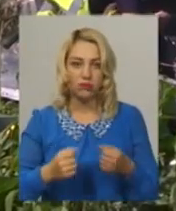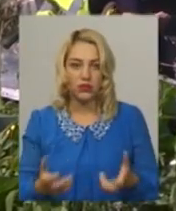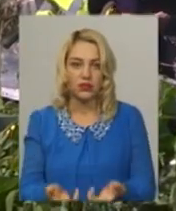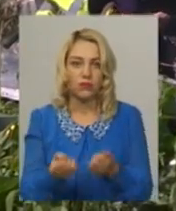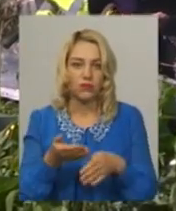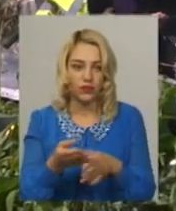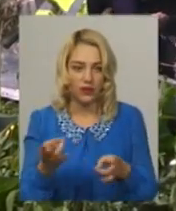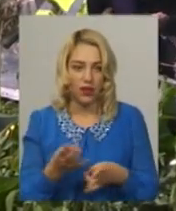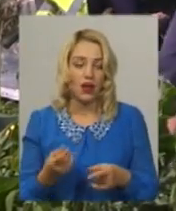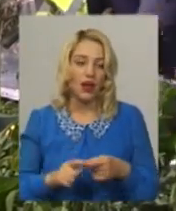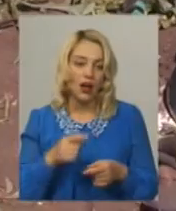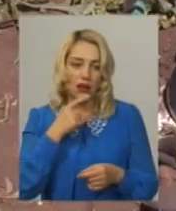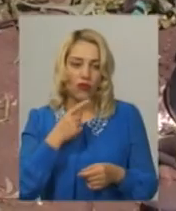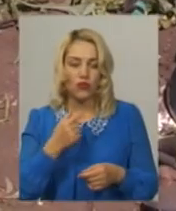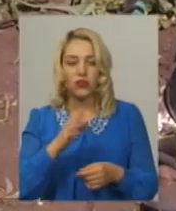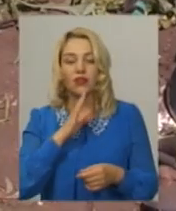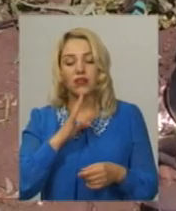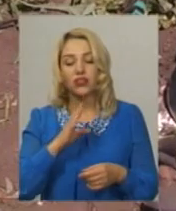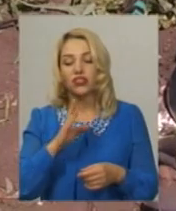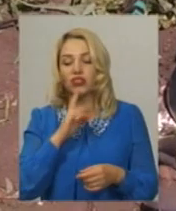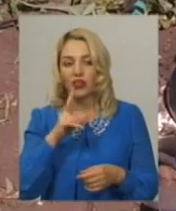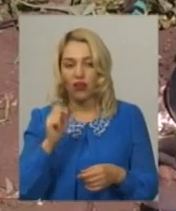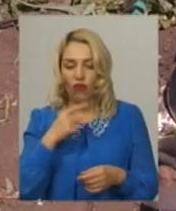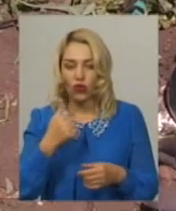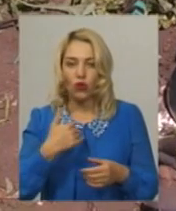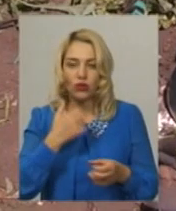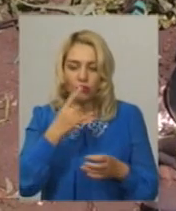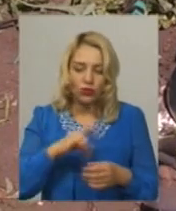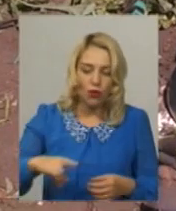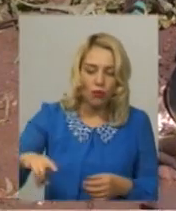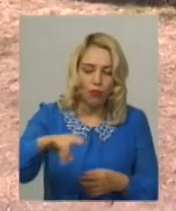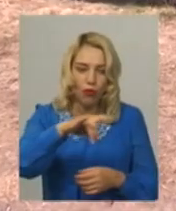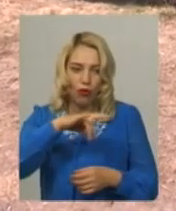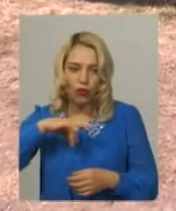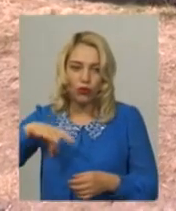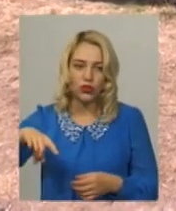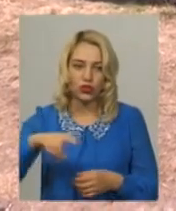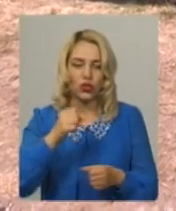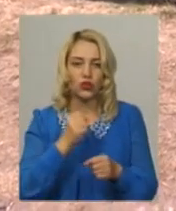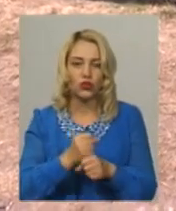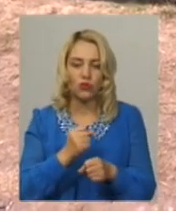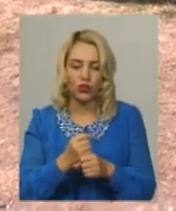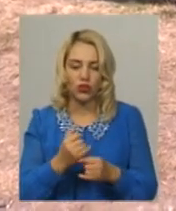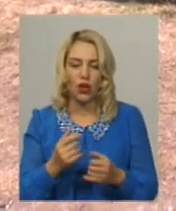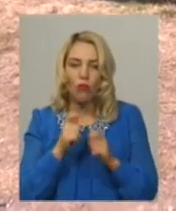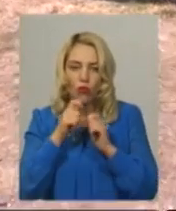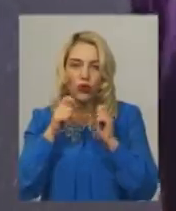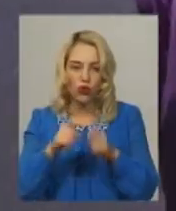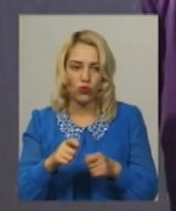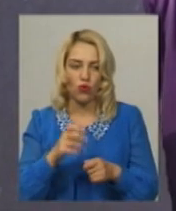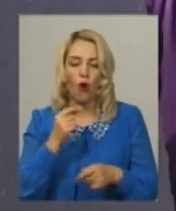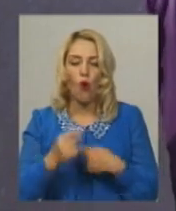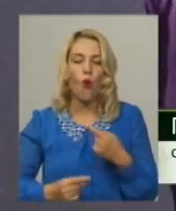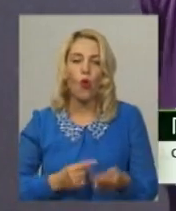Ножко – сусідка одного з чоловіків. Каже, він хотів покружляти над своїм будинком, зробивши таким чином подарунок онуку на день народження.